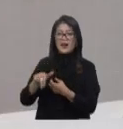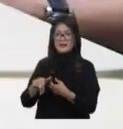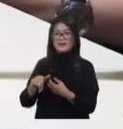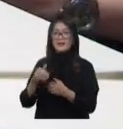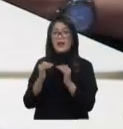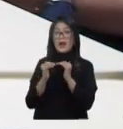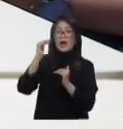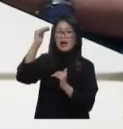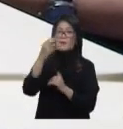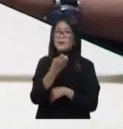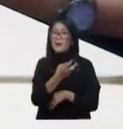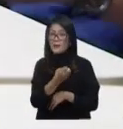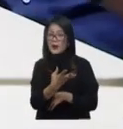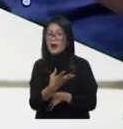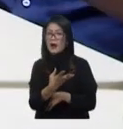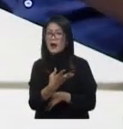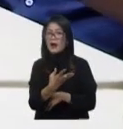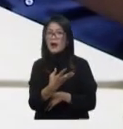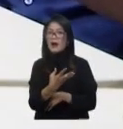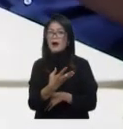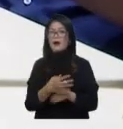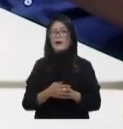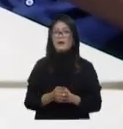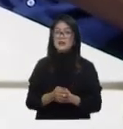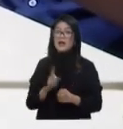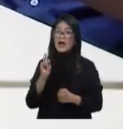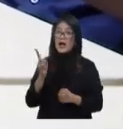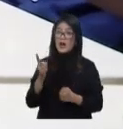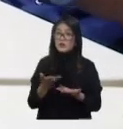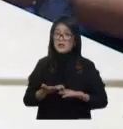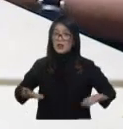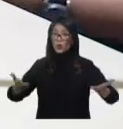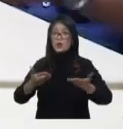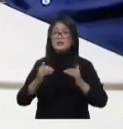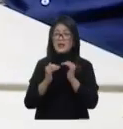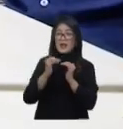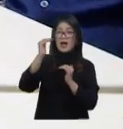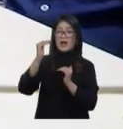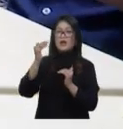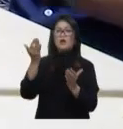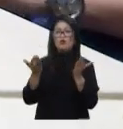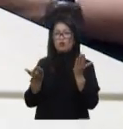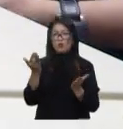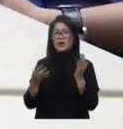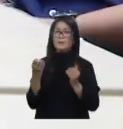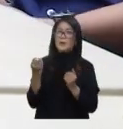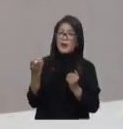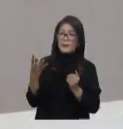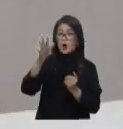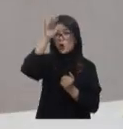Ya. Kemudian dengan adanya kenaikan ini, mungkin nggak sih adanya minat masyarakat yang justru malah menurun seperti